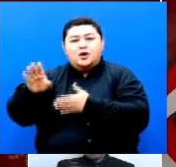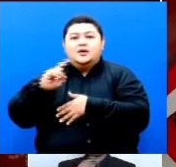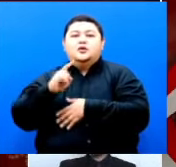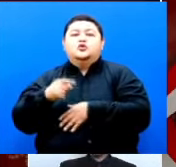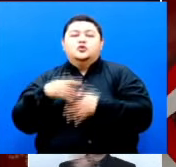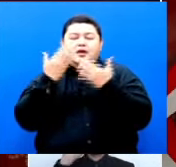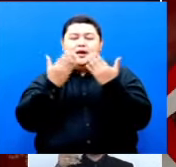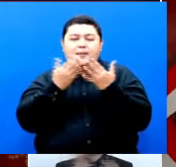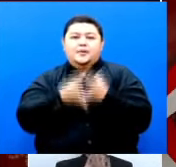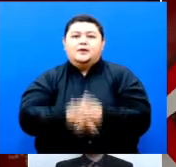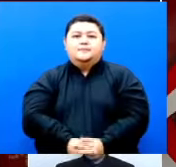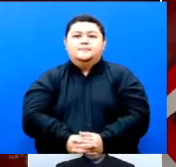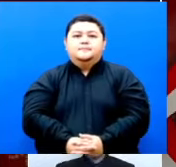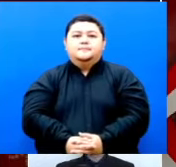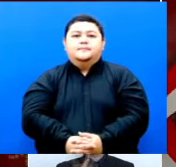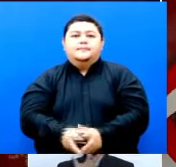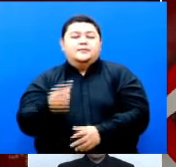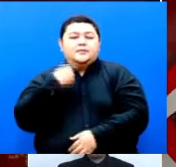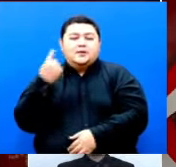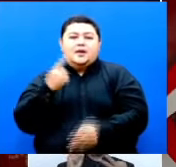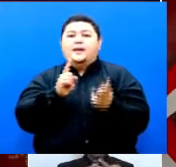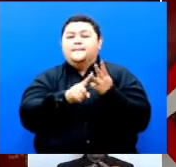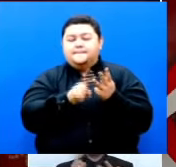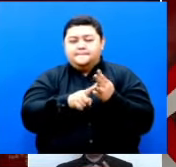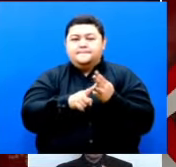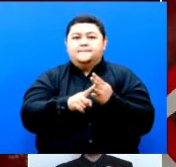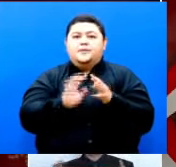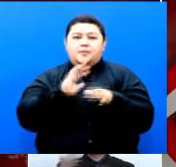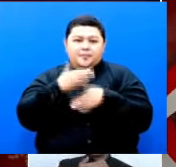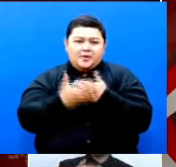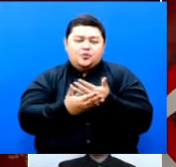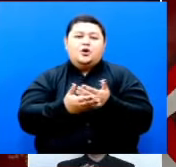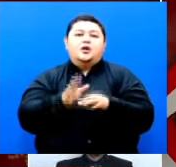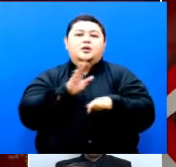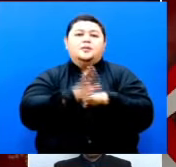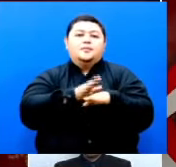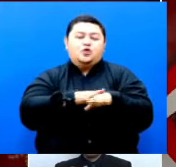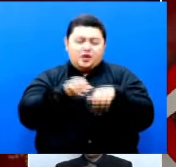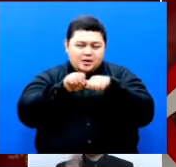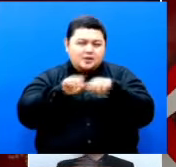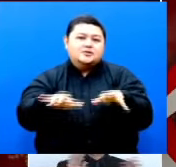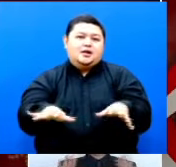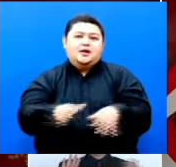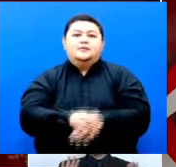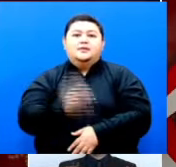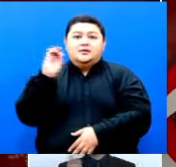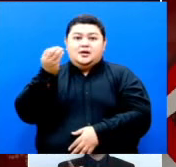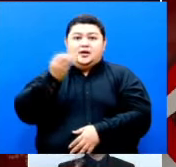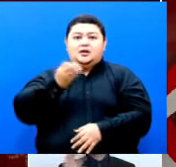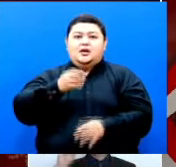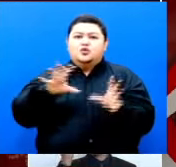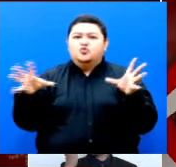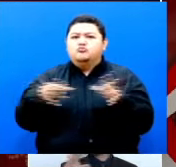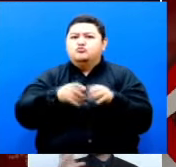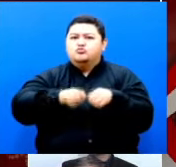yangkami harapkan.Kamijugamemilikiperlindungandan pelestarianbudaya.Jakarta memangmerupakanpusatdariberbagai